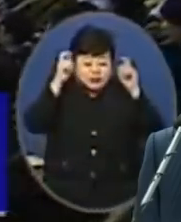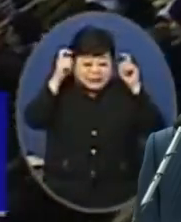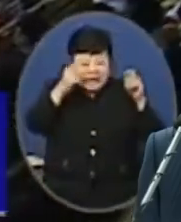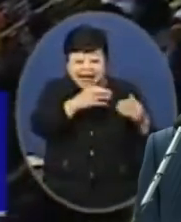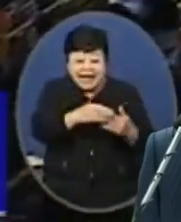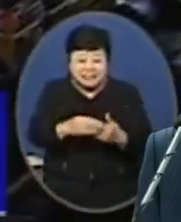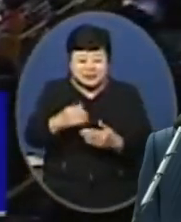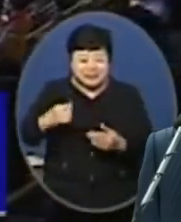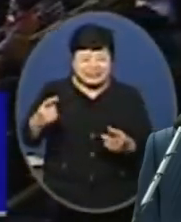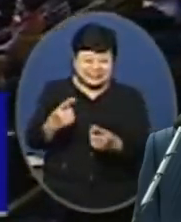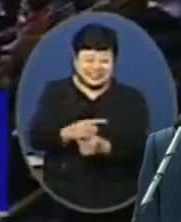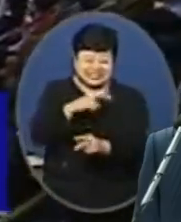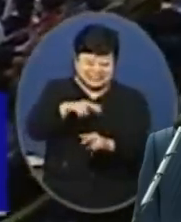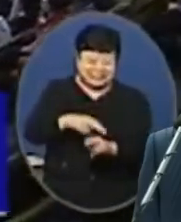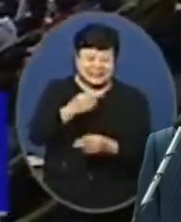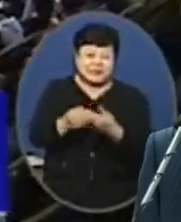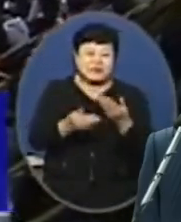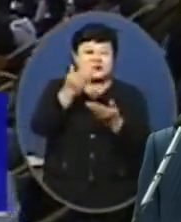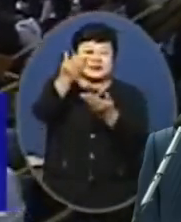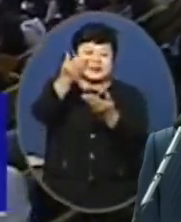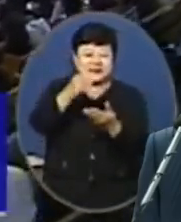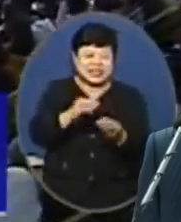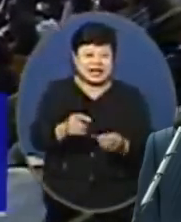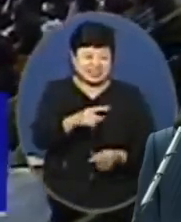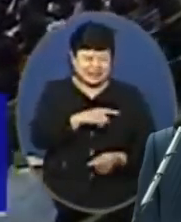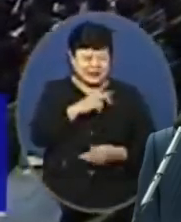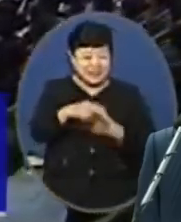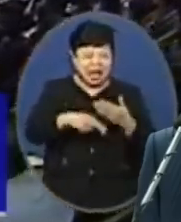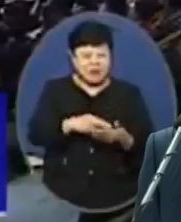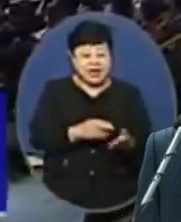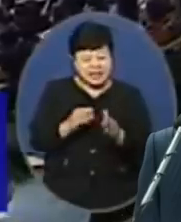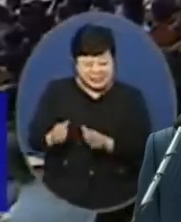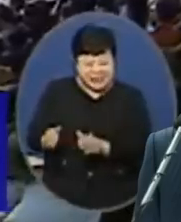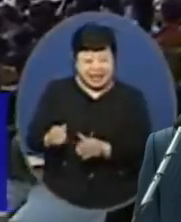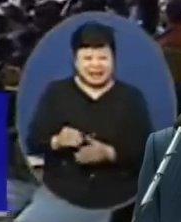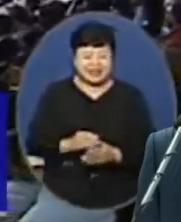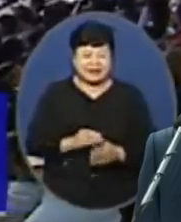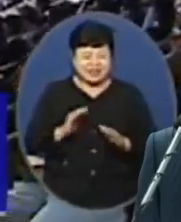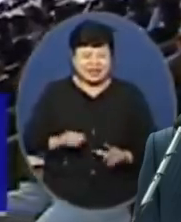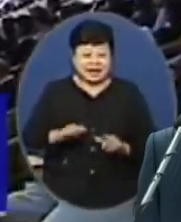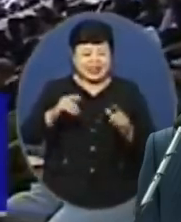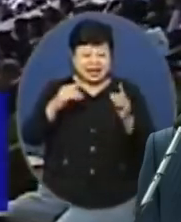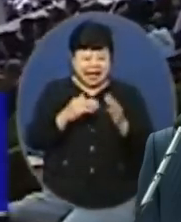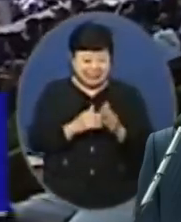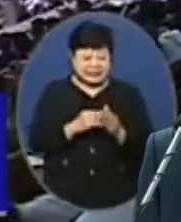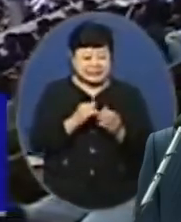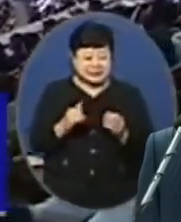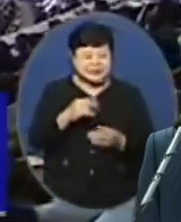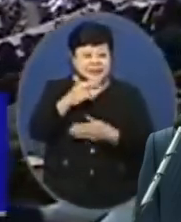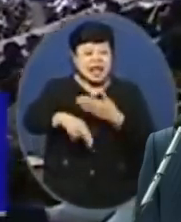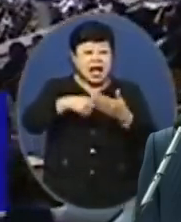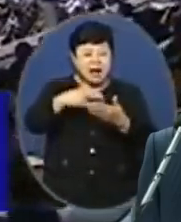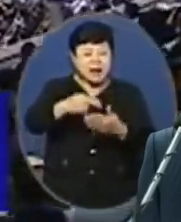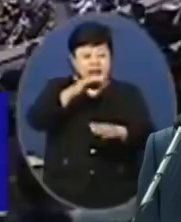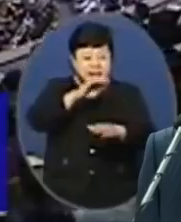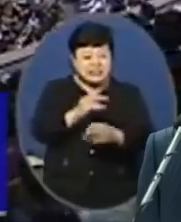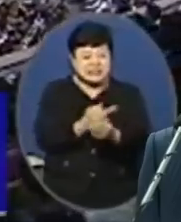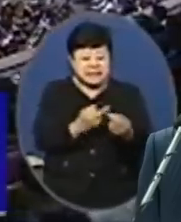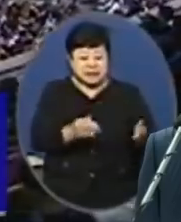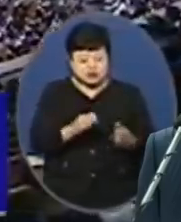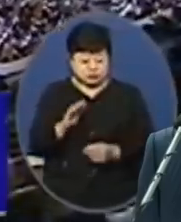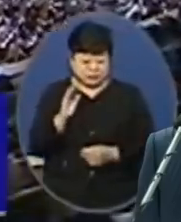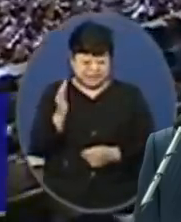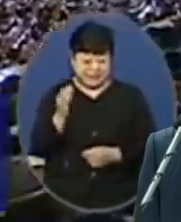아들을 대신하여 번제로 드렸더라. 아브라함이 그 땅 이름을 야훼 이리라 하였으므로 오늘까지 사람들이 이르기를 야훼의 산에서 준비되리라